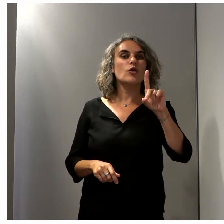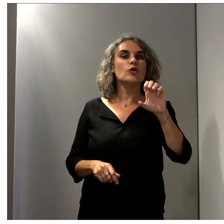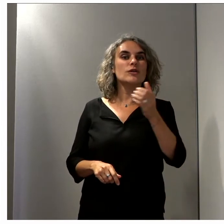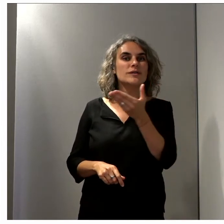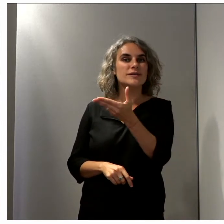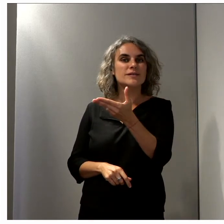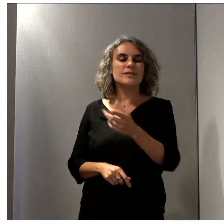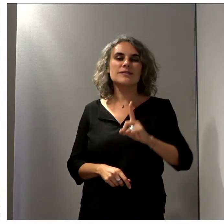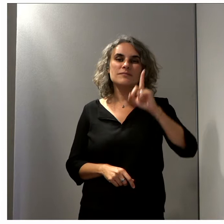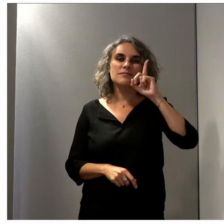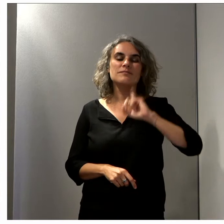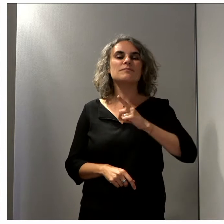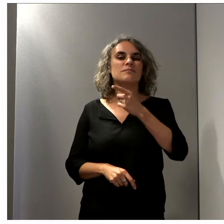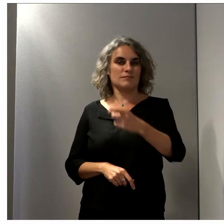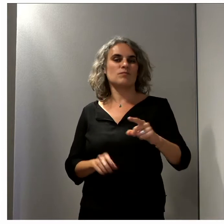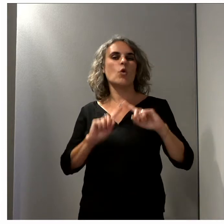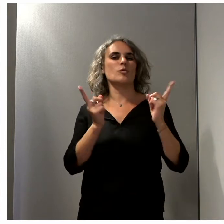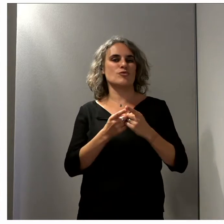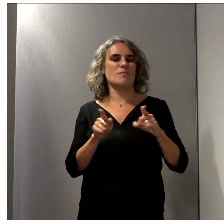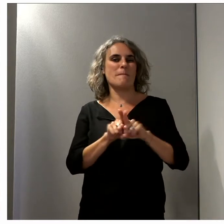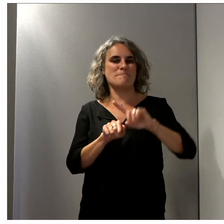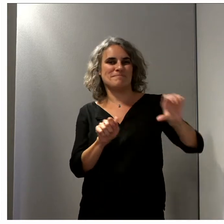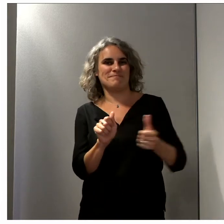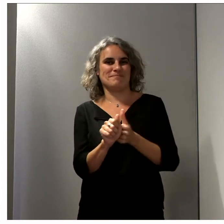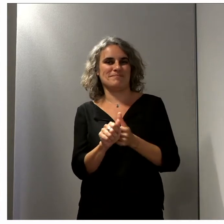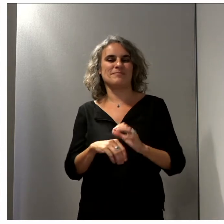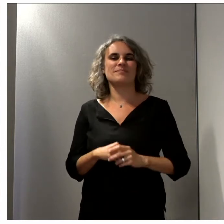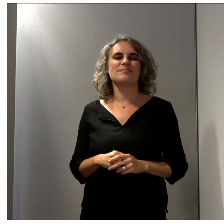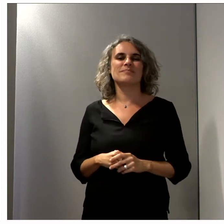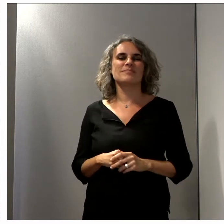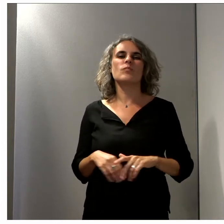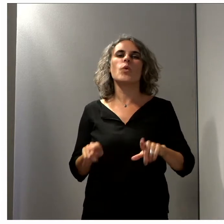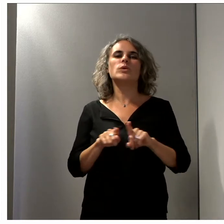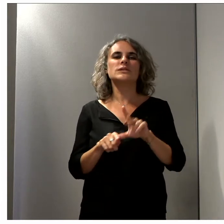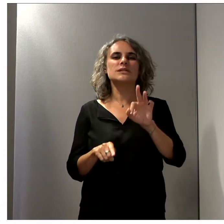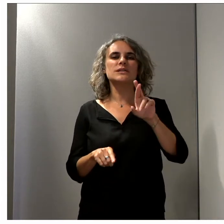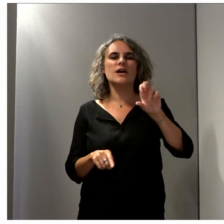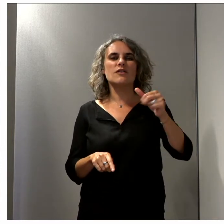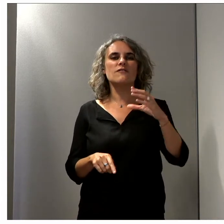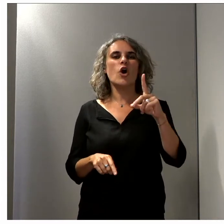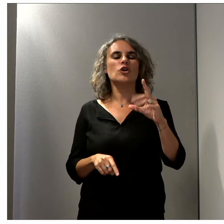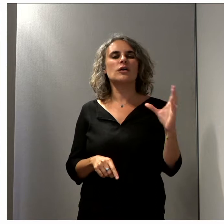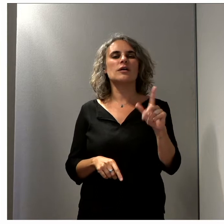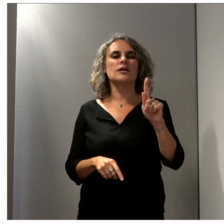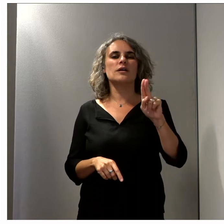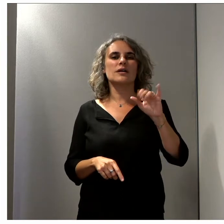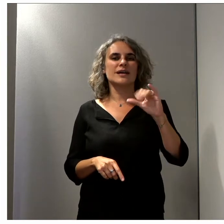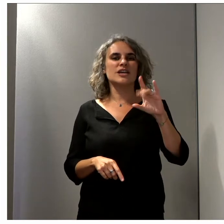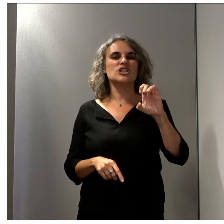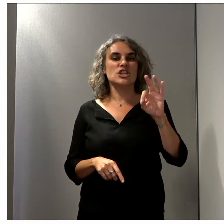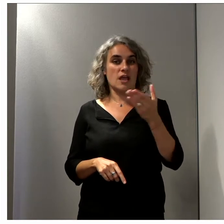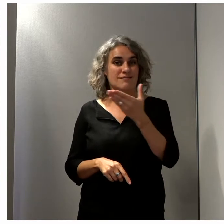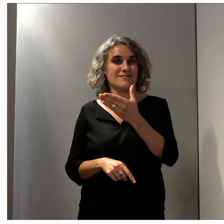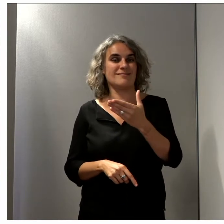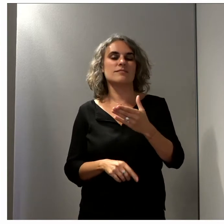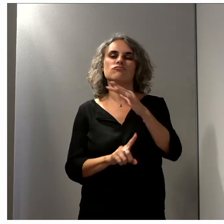des assesseurs de la commission, ainsi que de Franck Guichet, qui est le sociologue qui